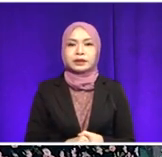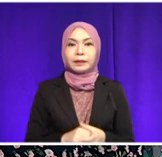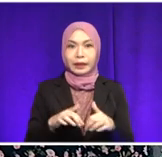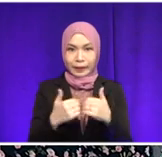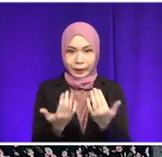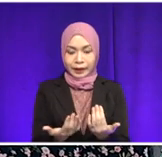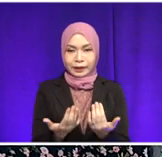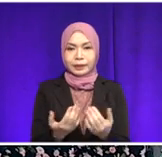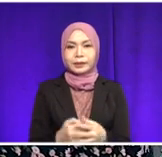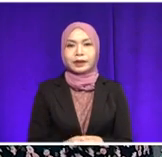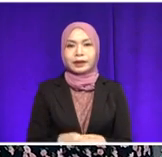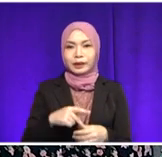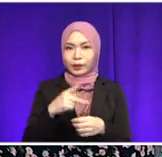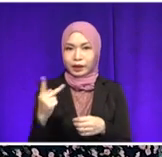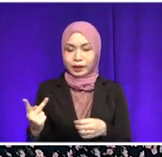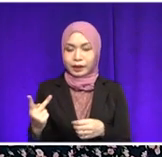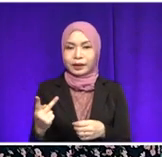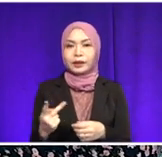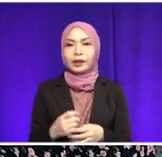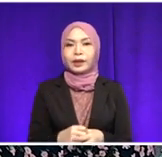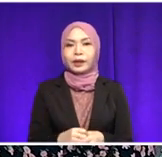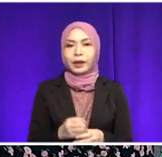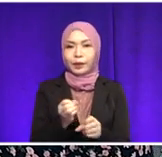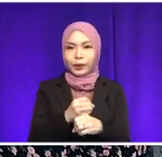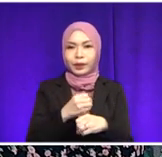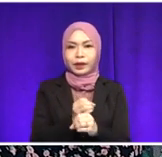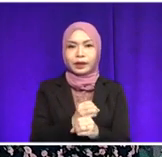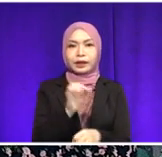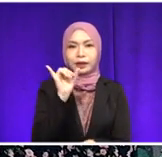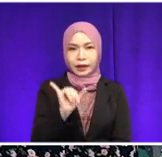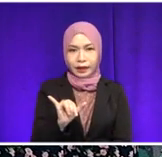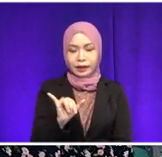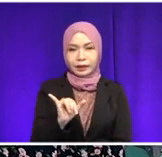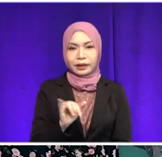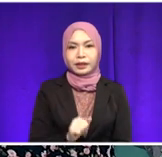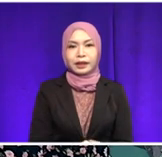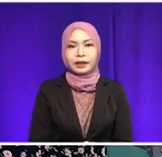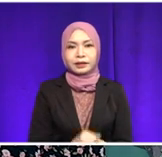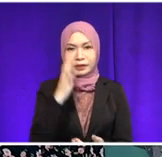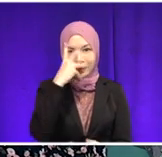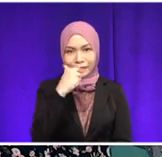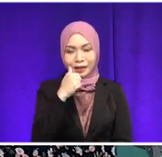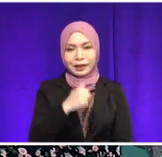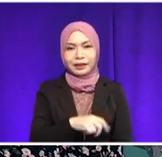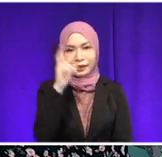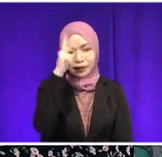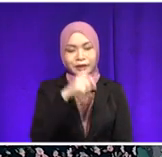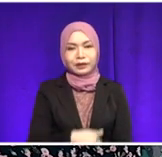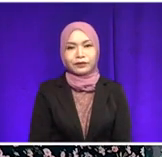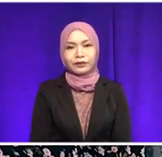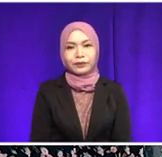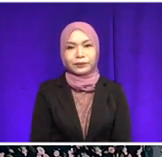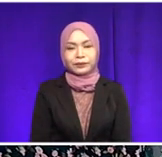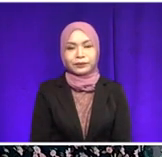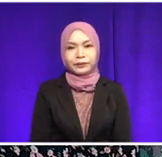kreatif jadi kita akan coba di akhirnya nanti kita akan menghasilkan satu Project borong Project